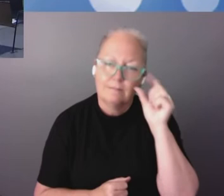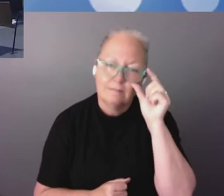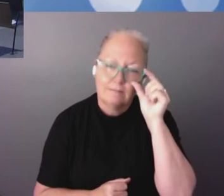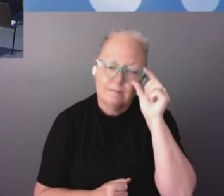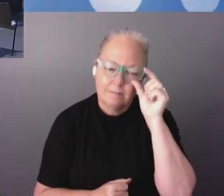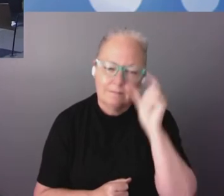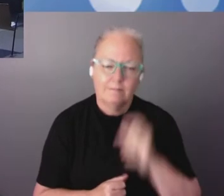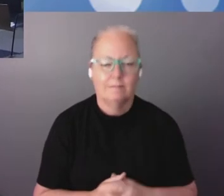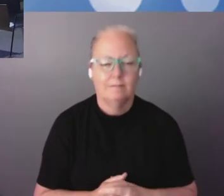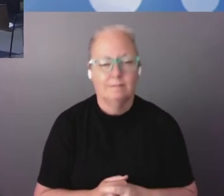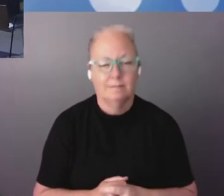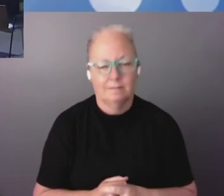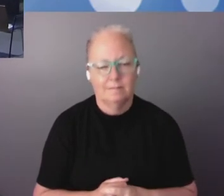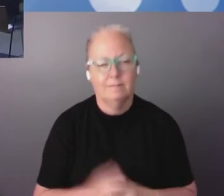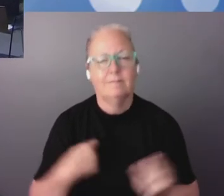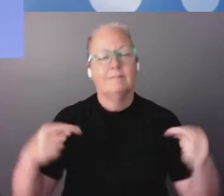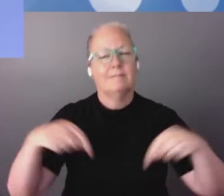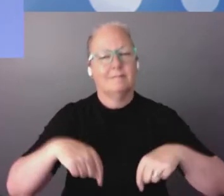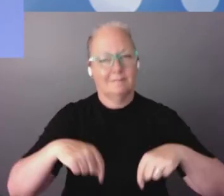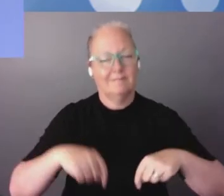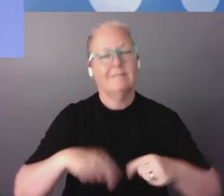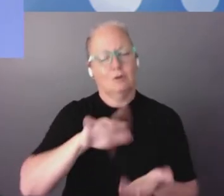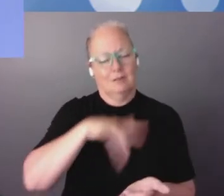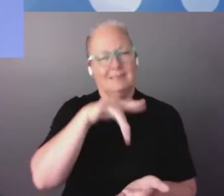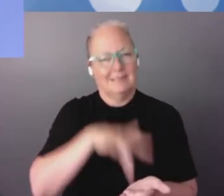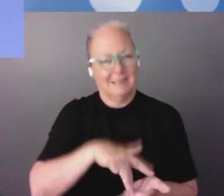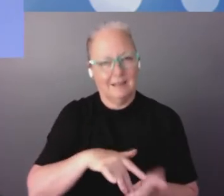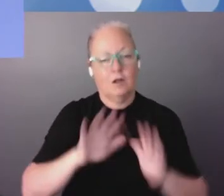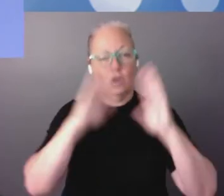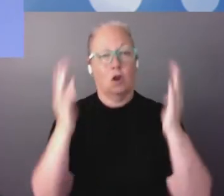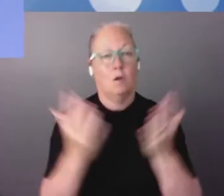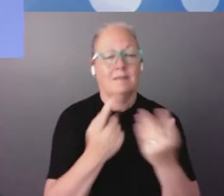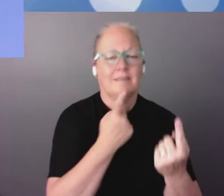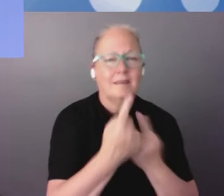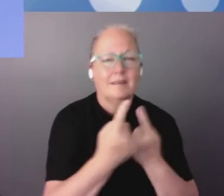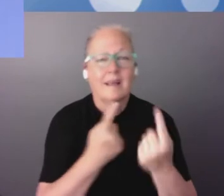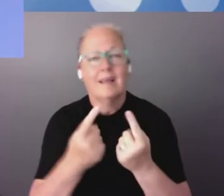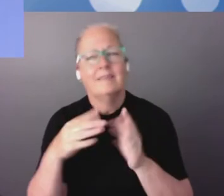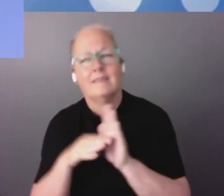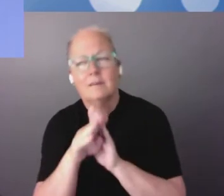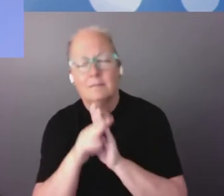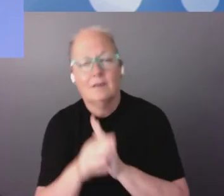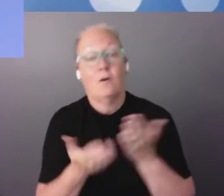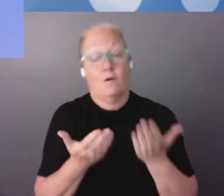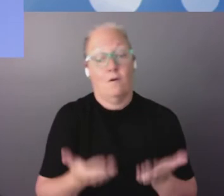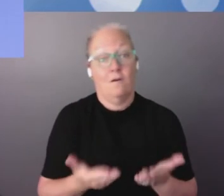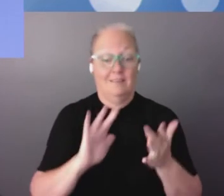Monsieur Marcin Krupa, le maire de la ville de Katowice. C'est une ville qui est au